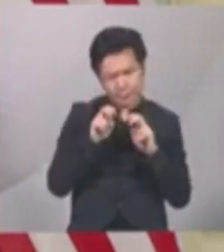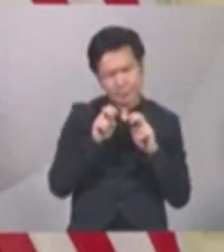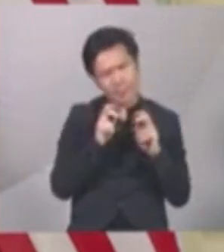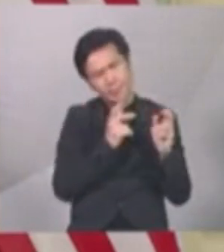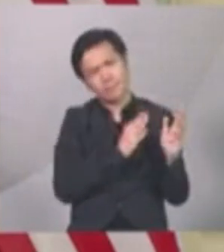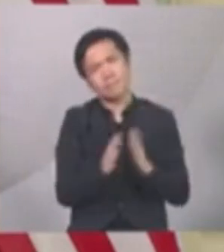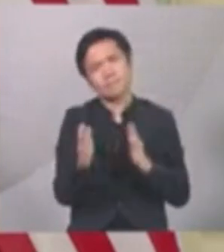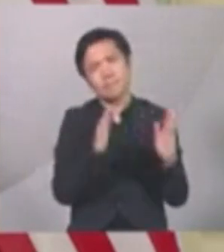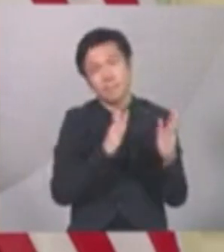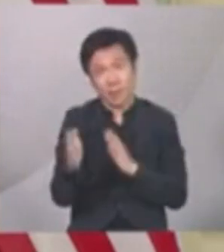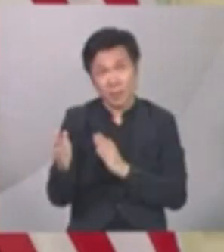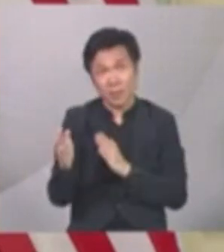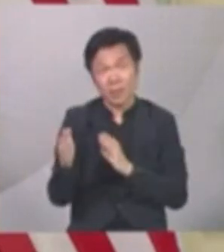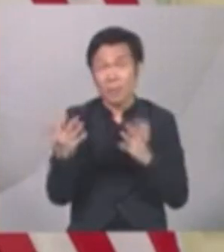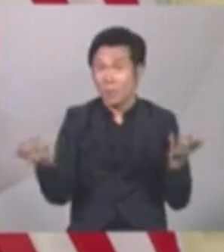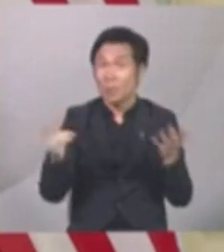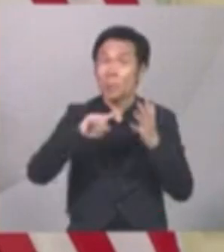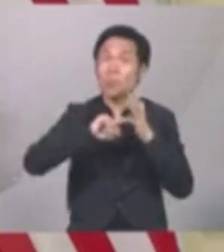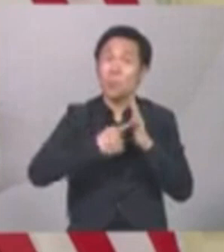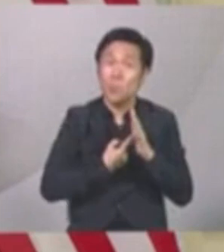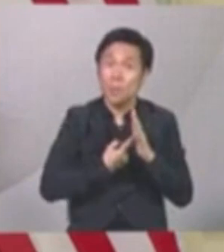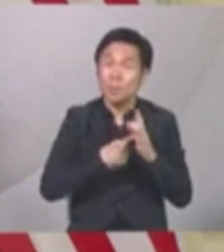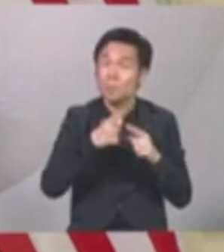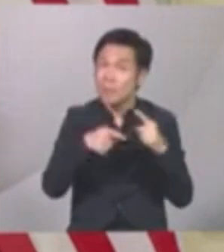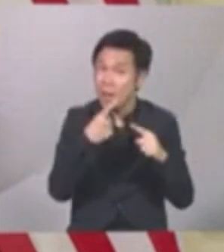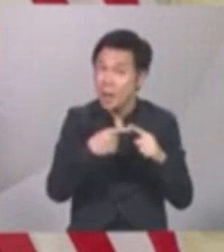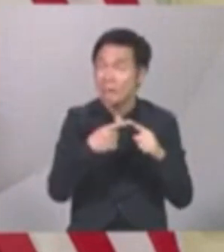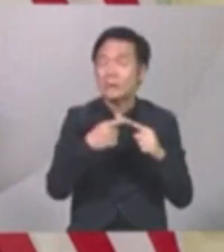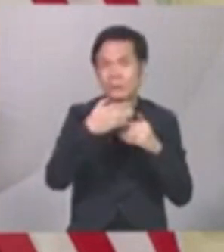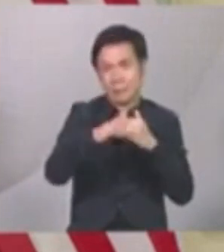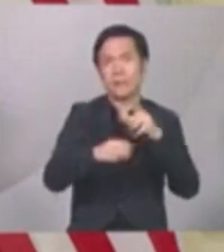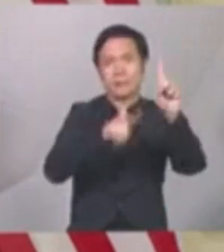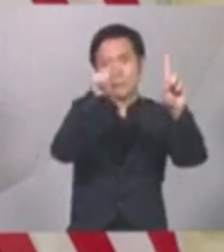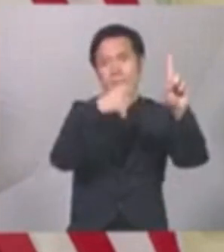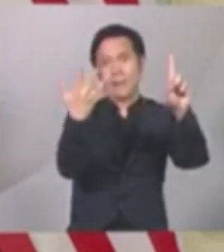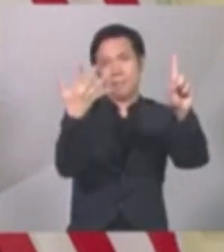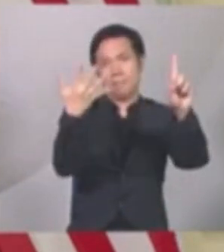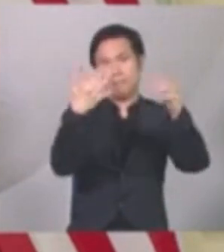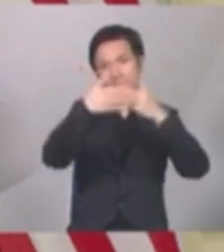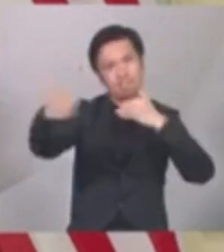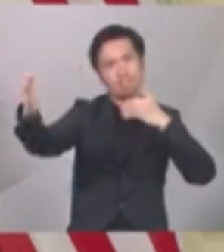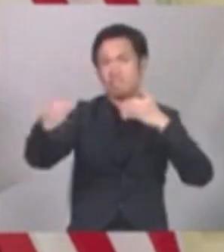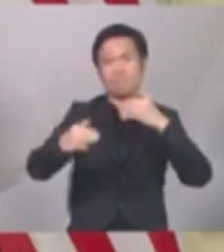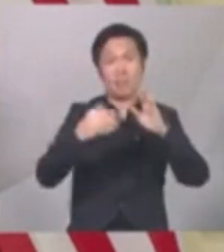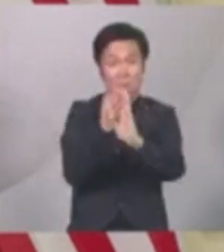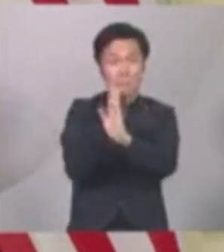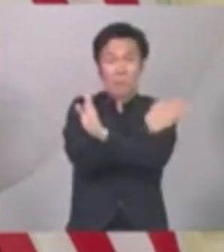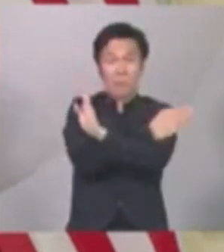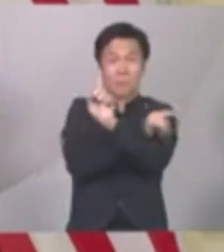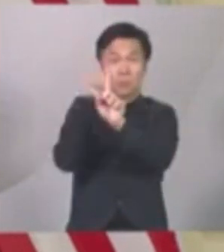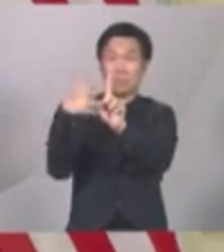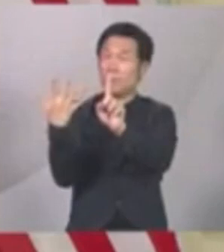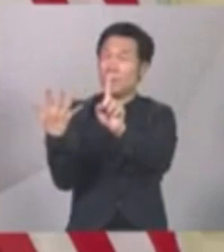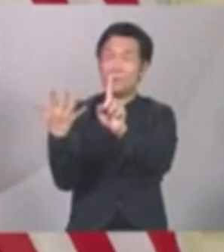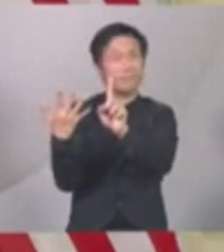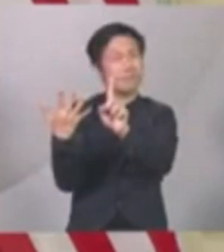pergerakan akan bermula pun, saya percaya mungkin bermula selepas 1 Mei nanti. Sebelum itu, kita masih lagi kita